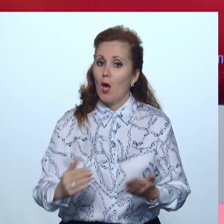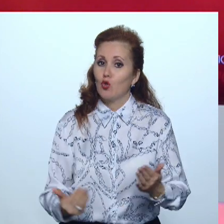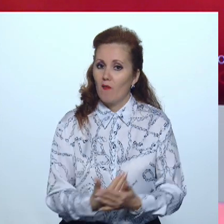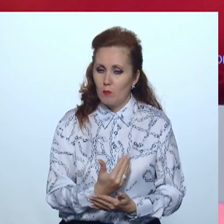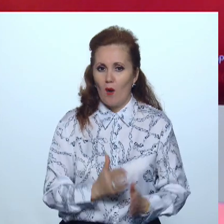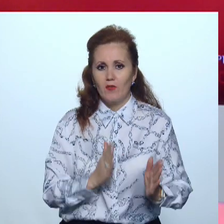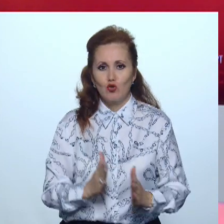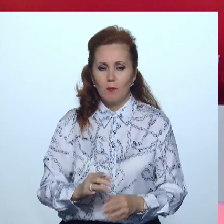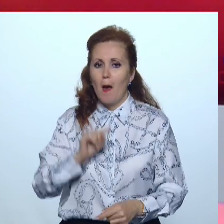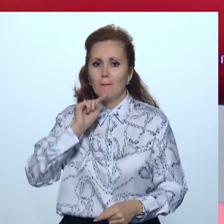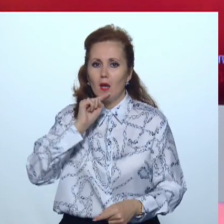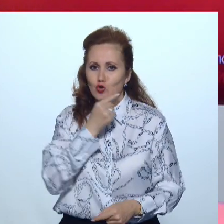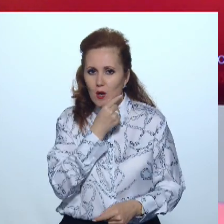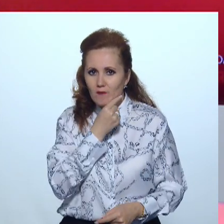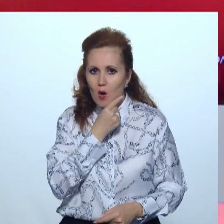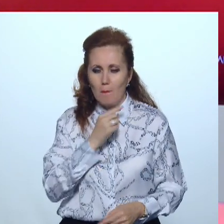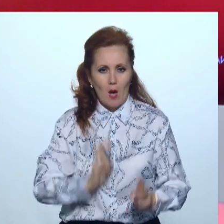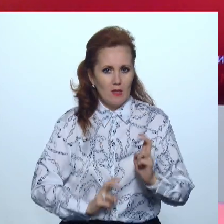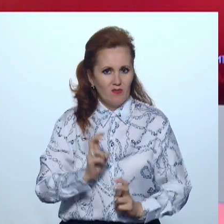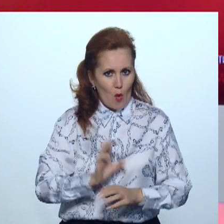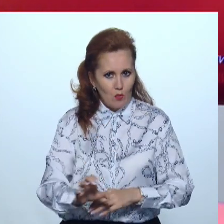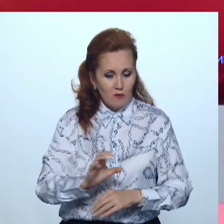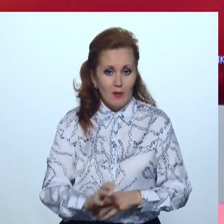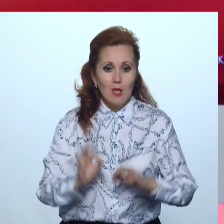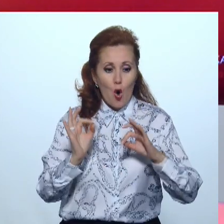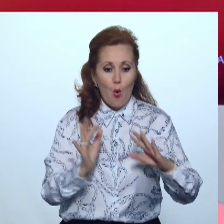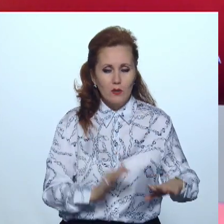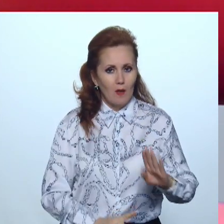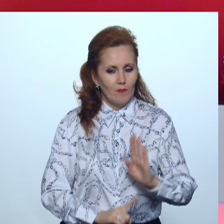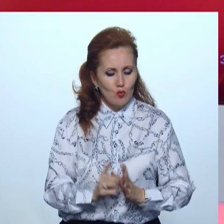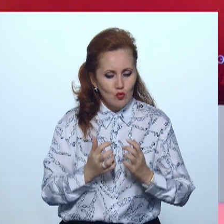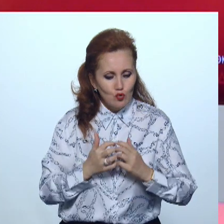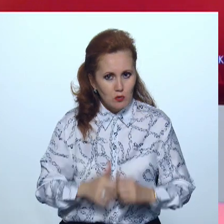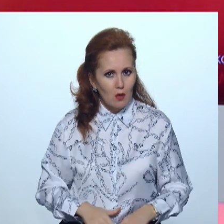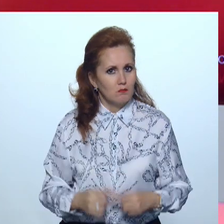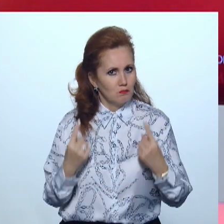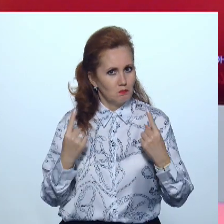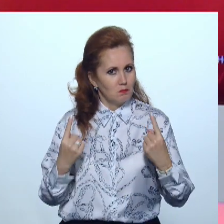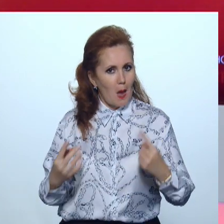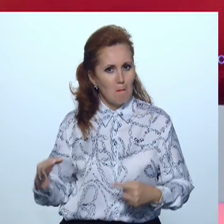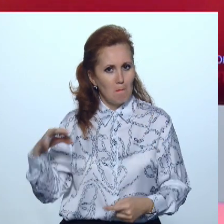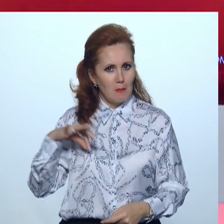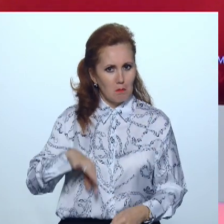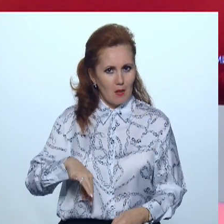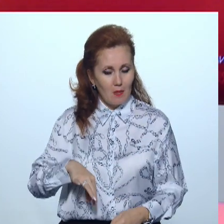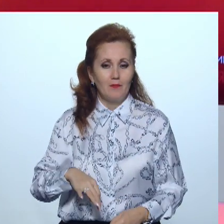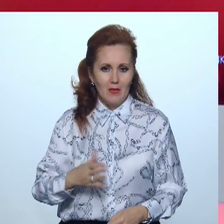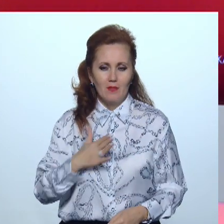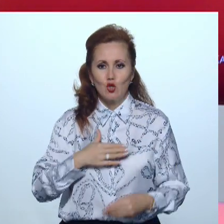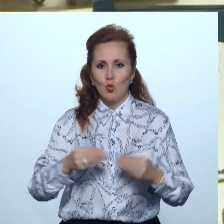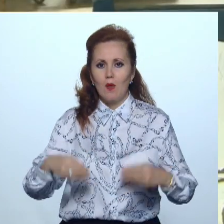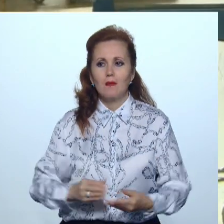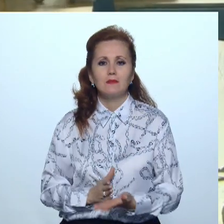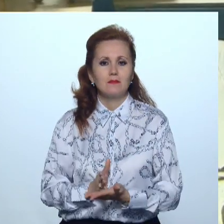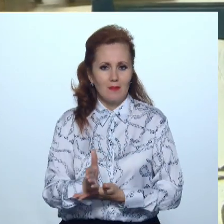в режиме бережливого производства и уже с осени начали считать приличную прибыль. Дмитрий Вороновнин побывал на одном из таких заводов. Ему